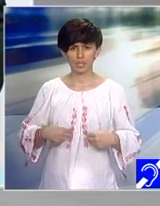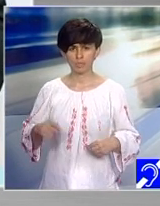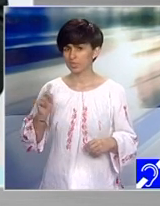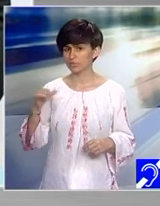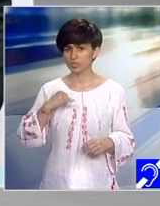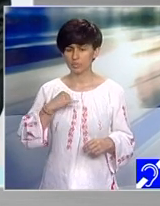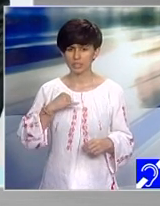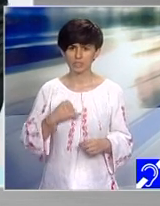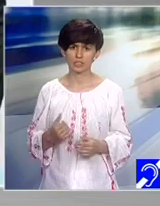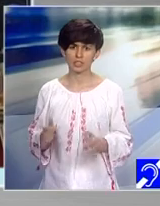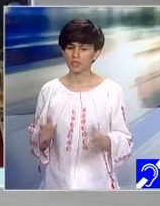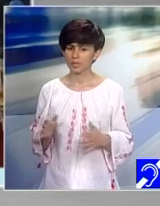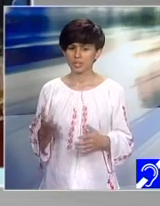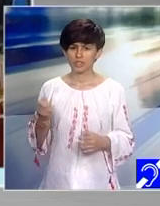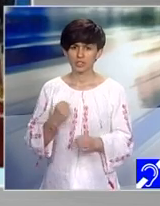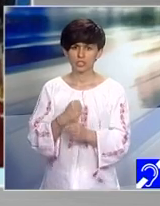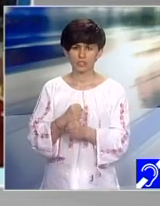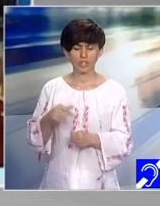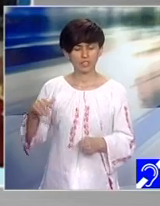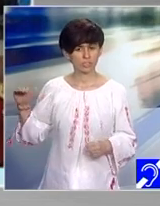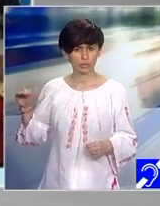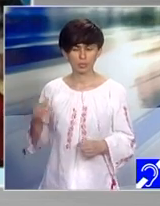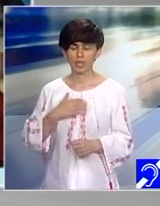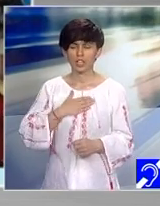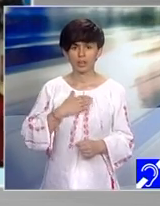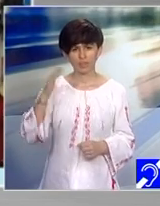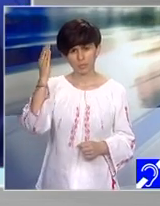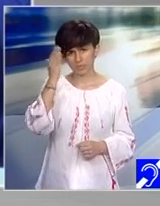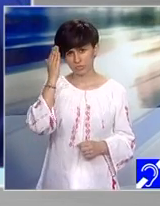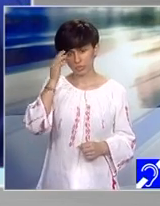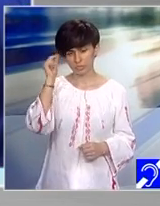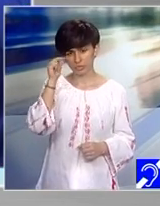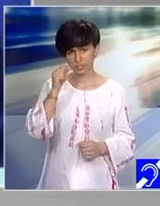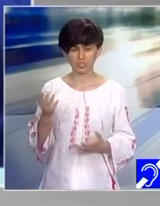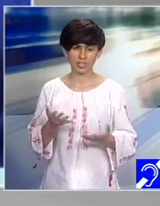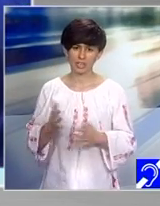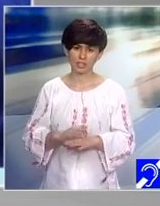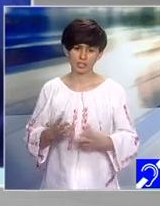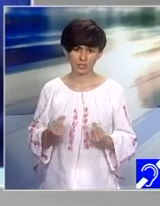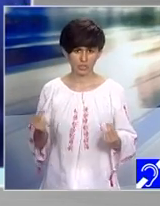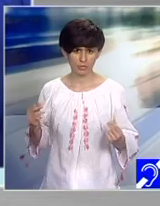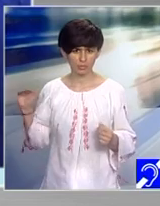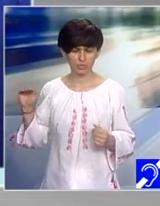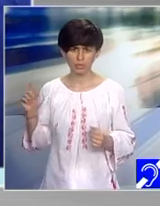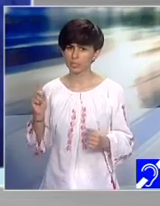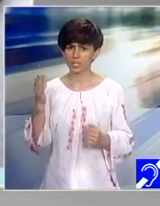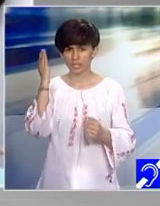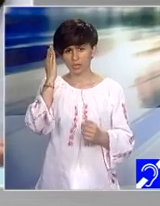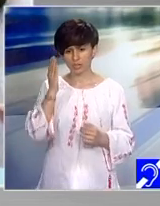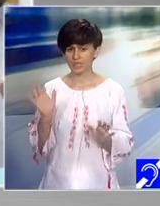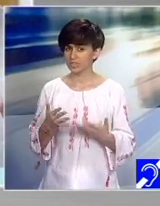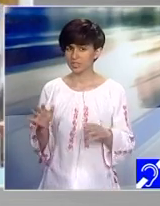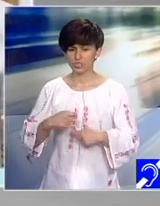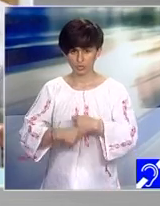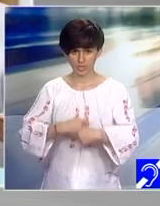interesează pe nimeni ce fac acești copii. Avem școli profesionale în România, din care marea majoritate a copiilor nu învață nicio meserie. Cu ocazia